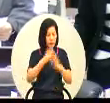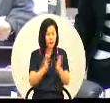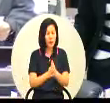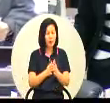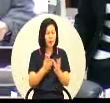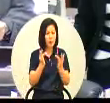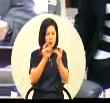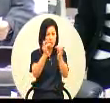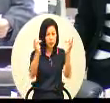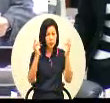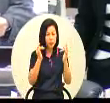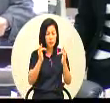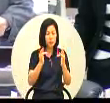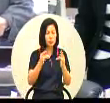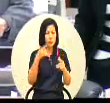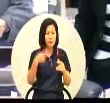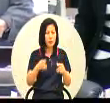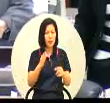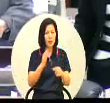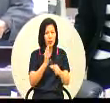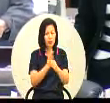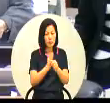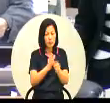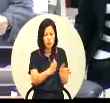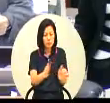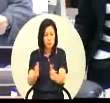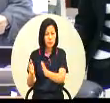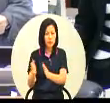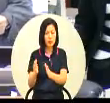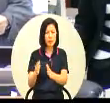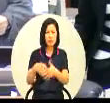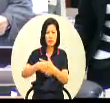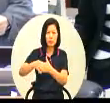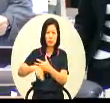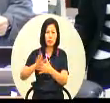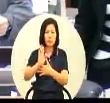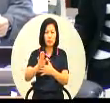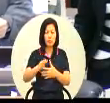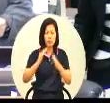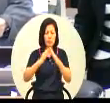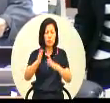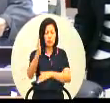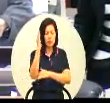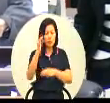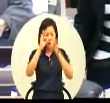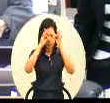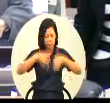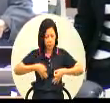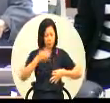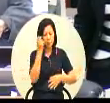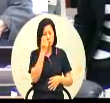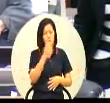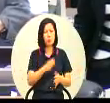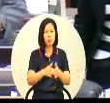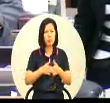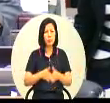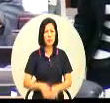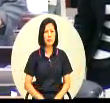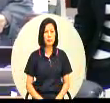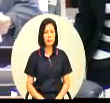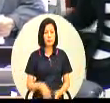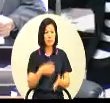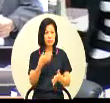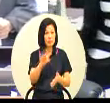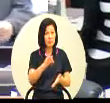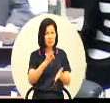有整个中间整理的不够完整，这个市政府要检讨。 所以市长，我们的公帑浪费了，是不